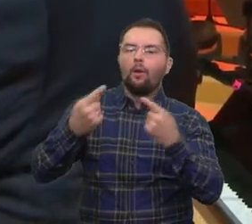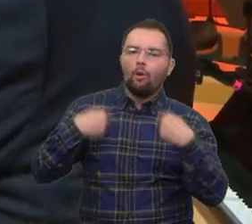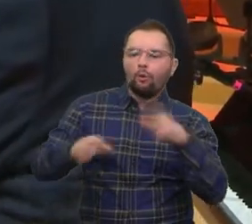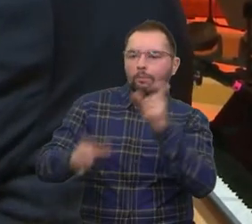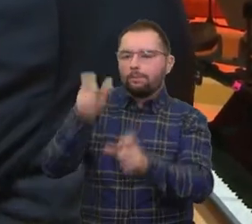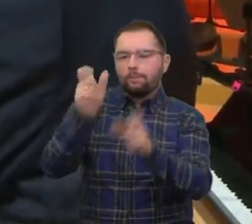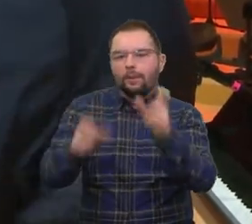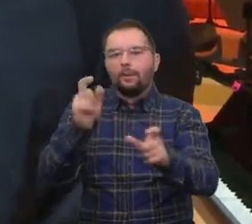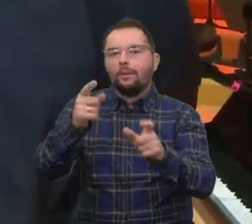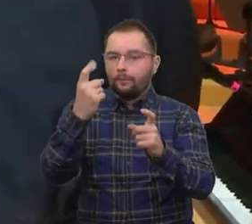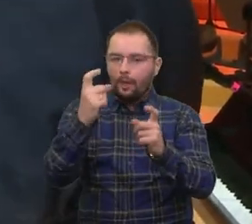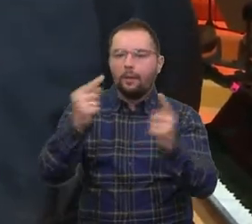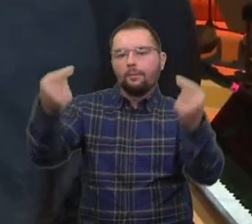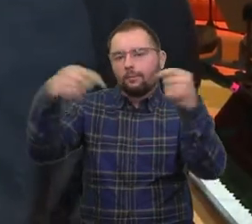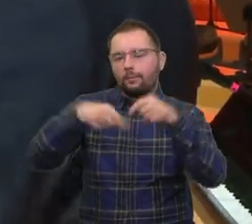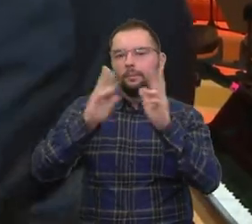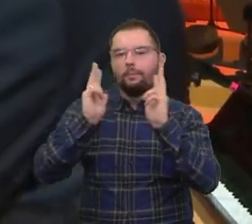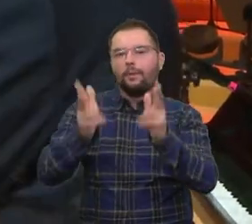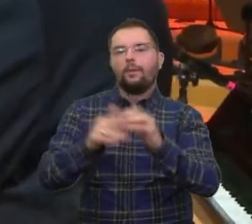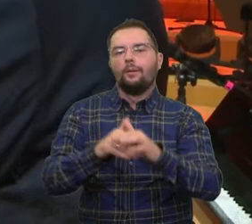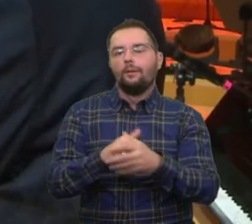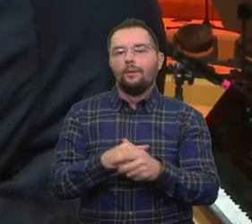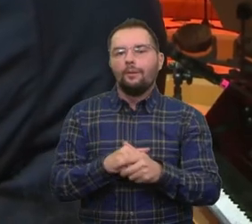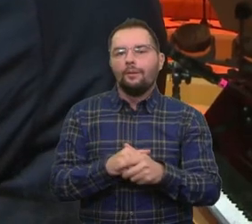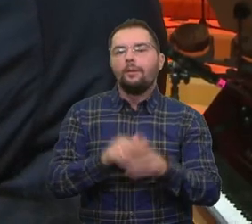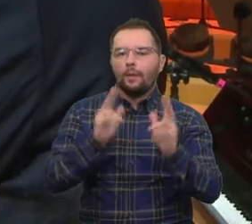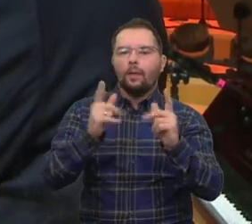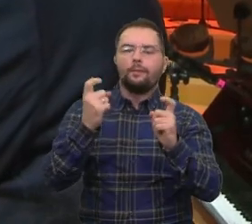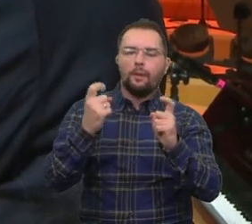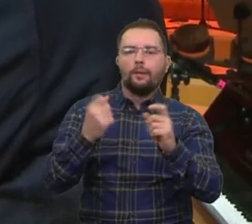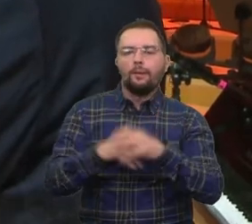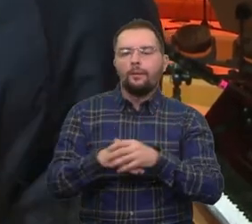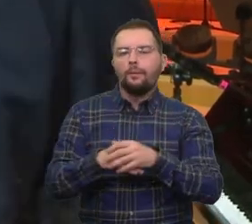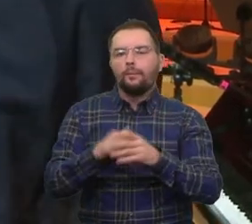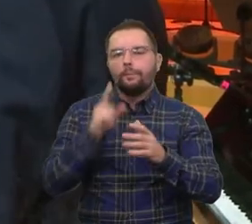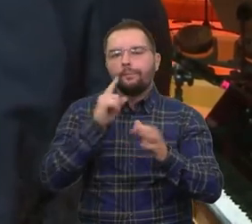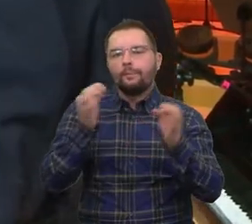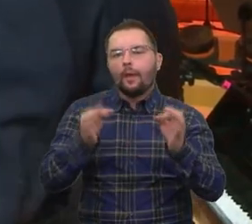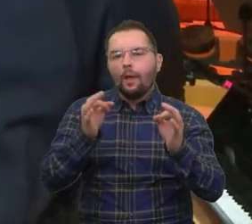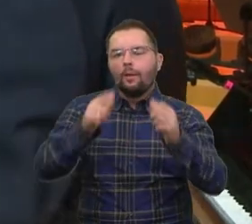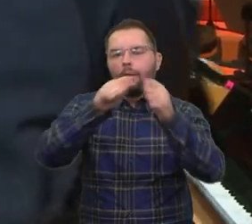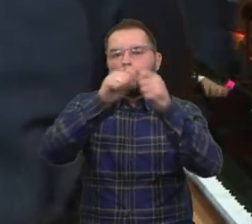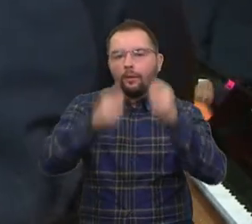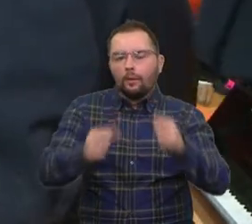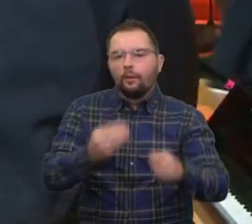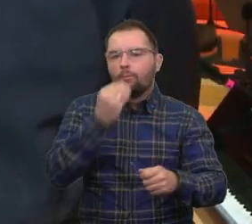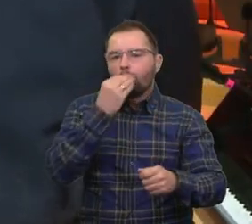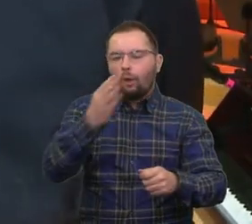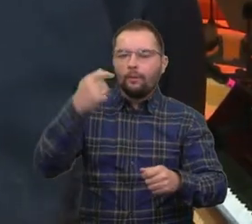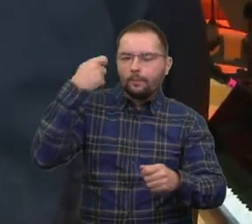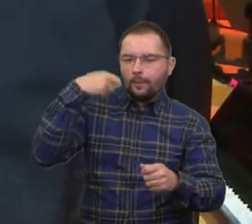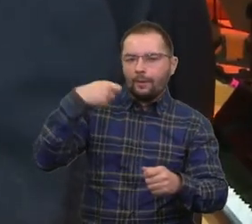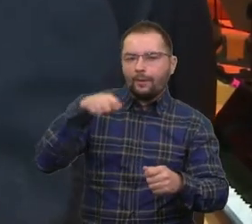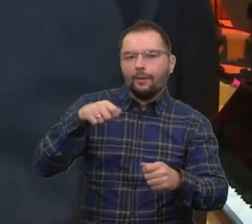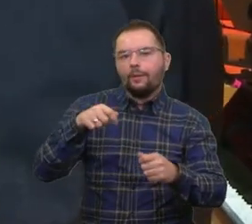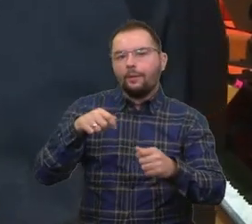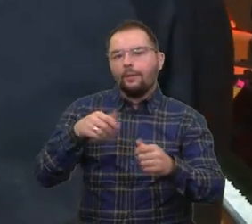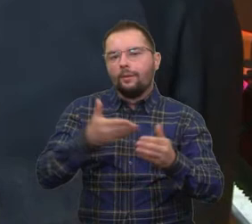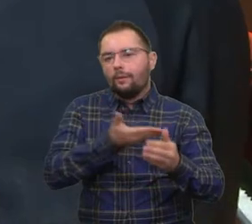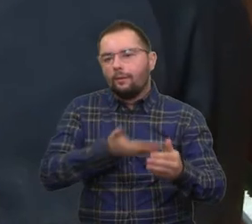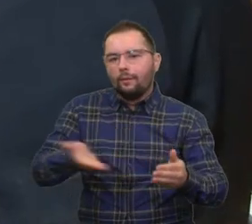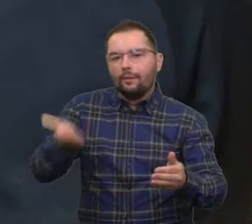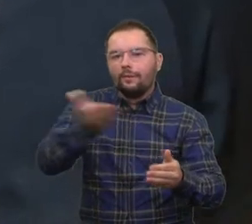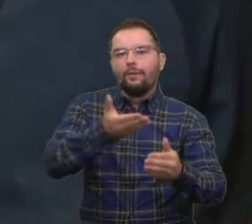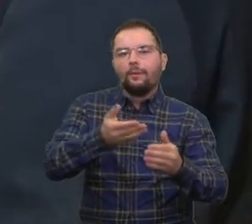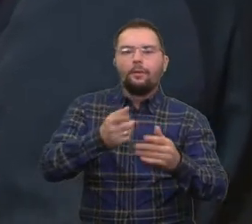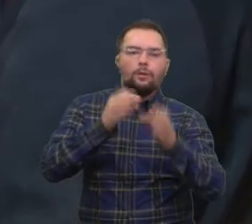ważne za moment na naszej scenie, też się pojawią. Póki co statuetka superprezydent trafia w